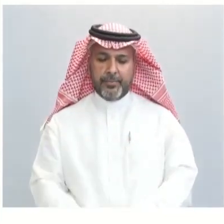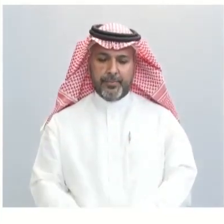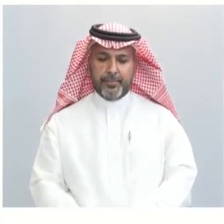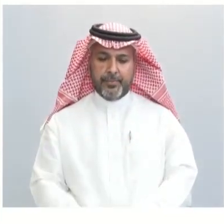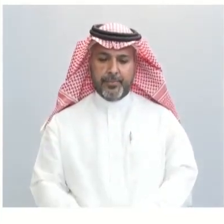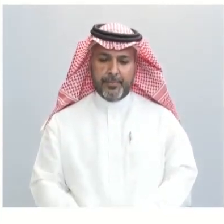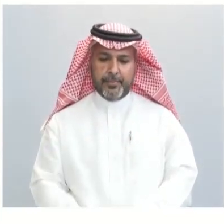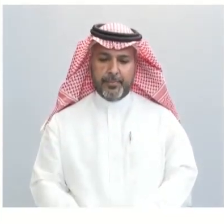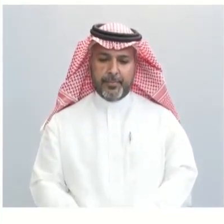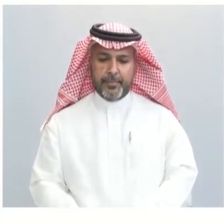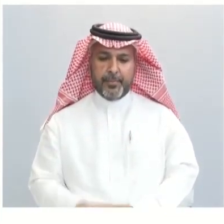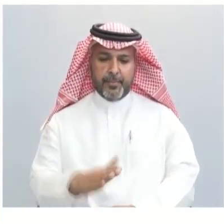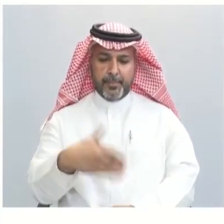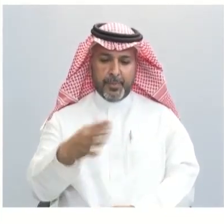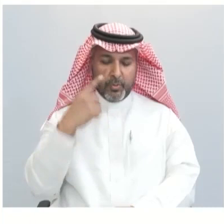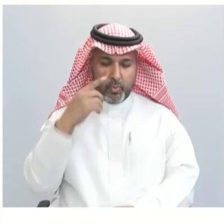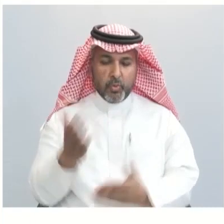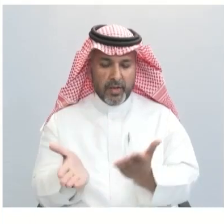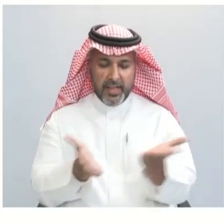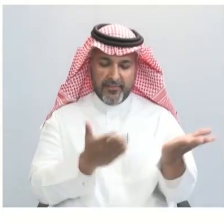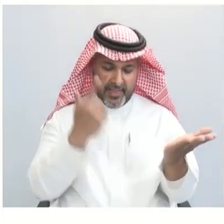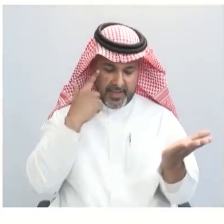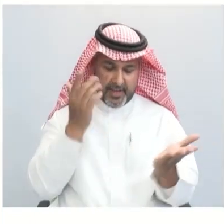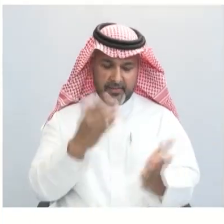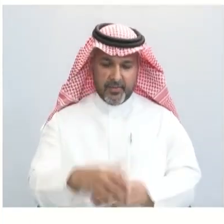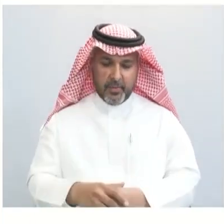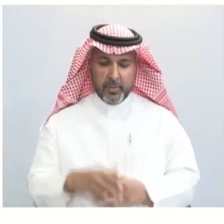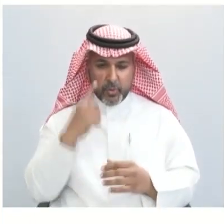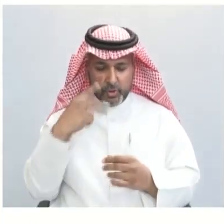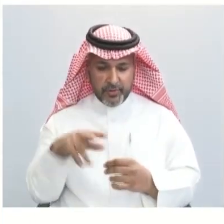بعد ذلك let's go لنبدأ في منصة الميل تشيمب.